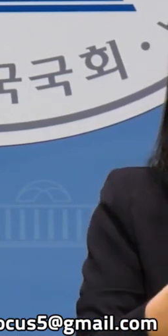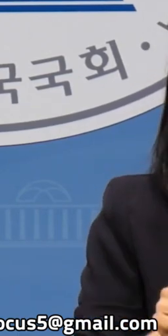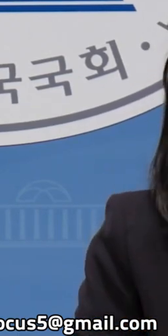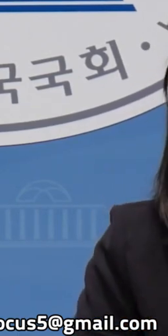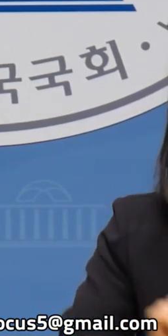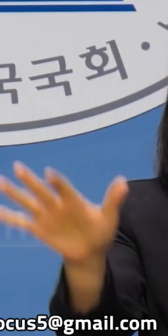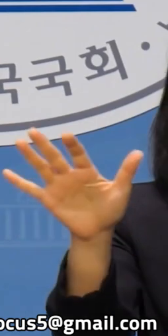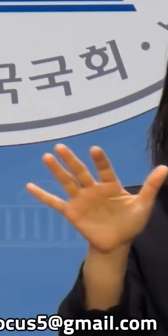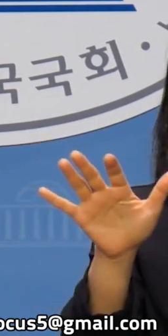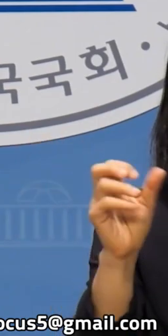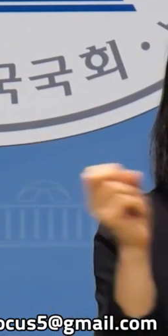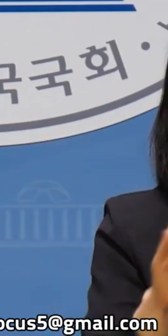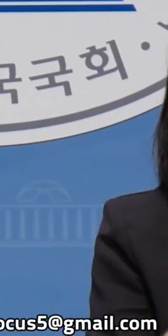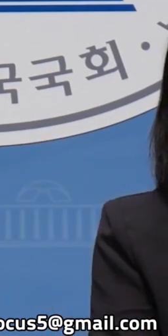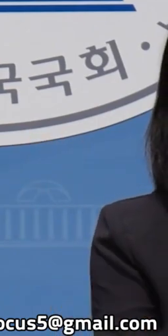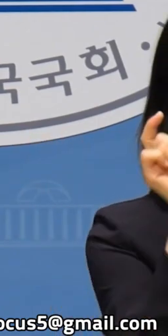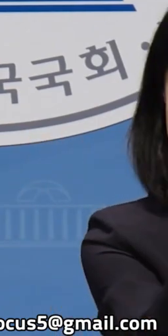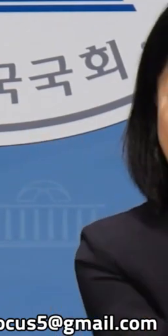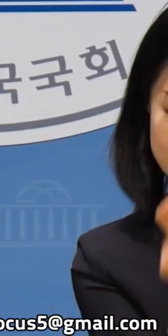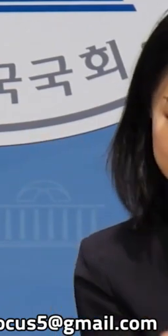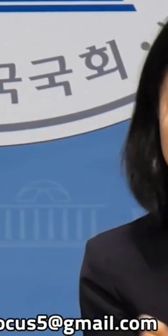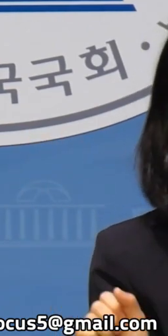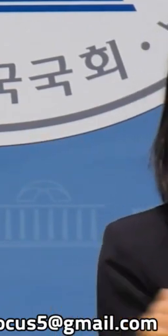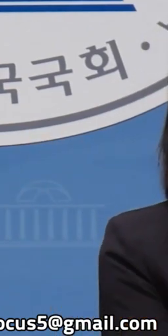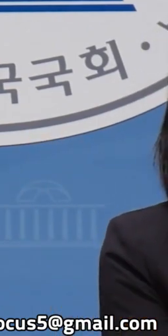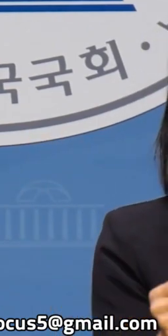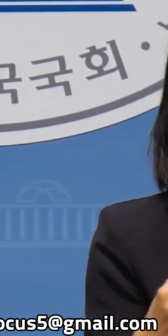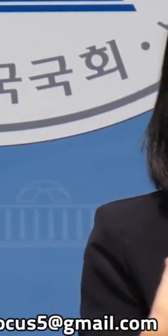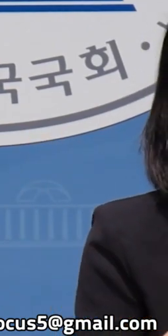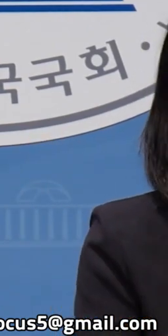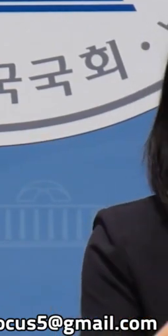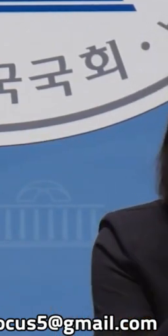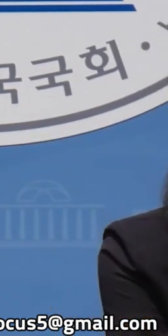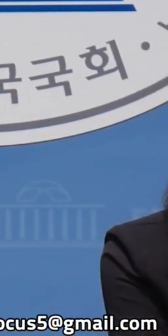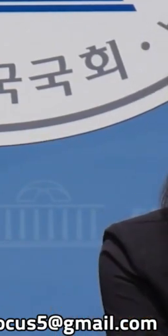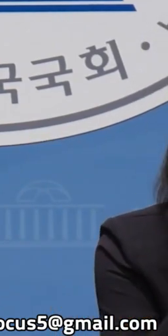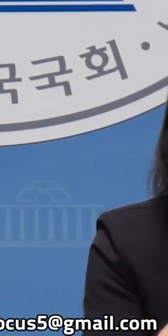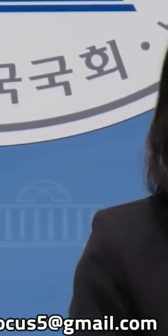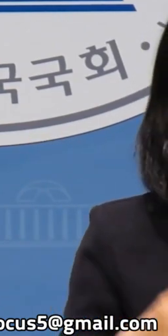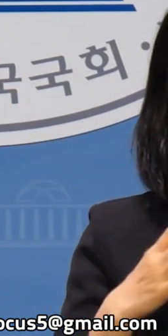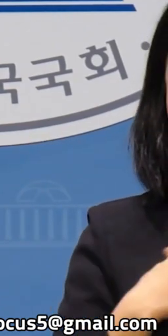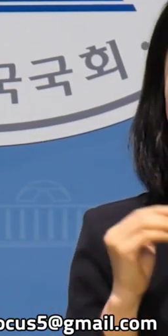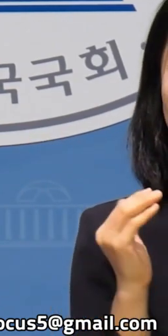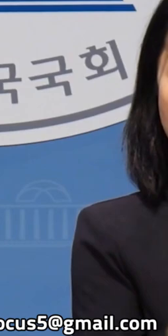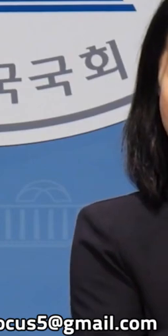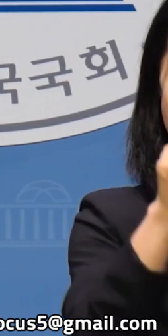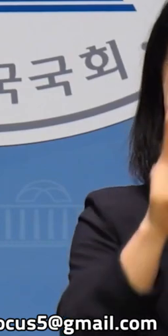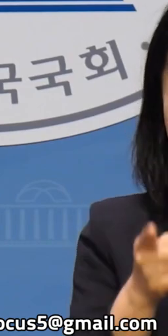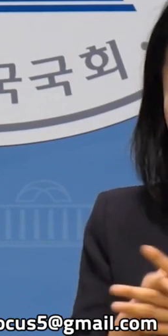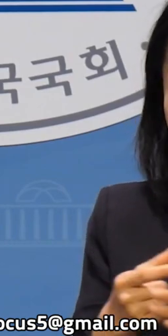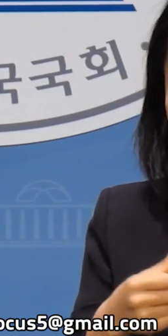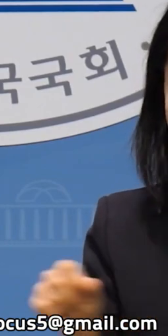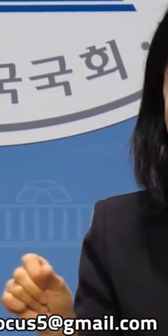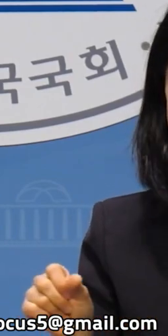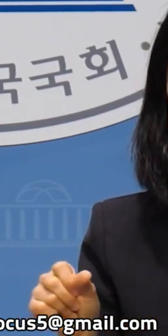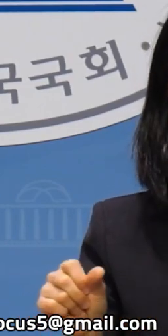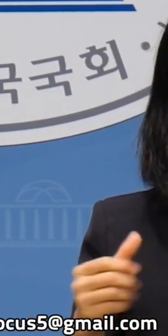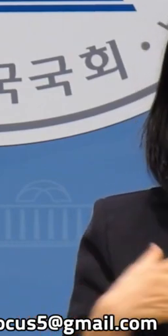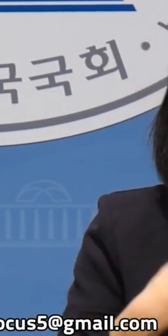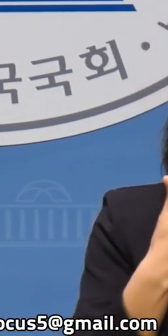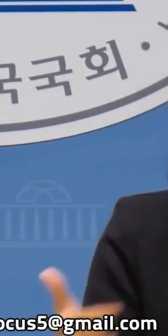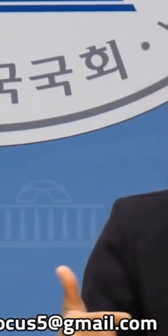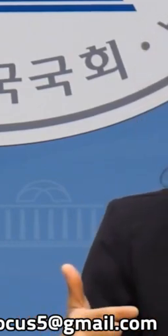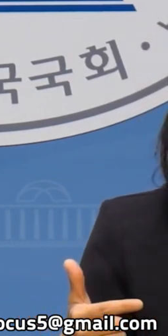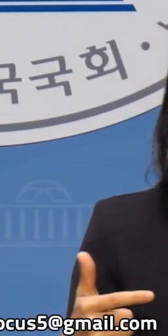및 댓글 공작 위험성도 있습니다. 안보는 한 번 뚫리면 끝입니다. 두 번이 없습니다. 빠른 대책을 강구해야